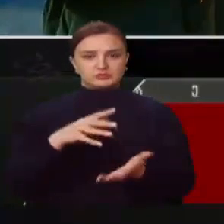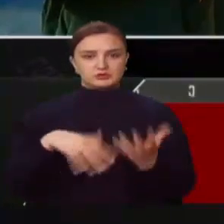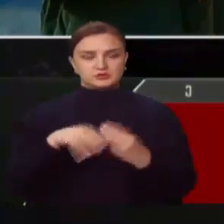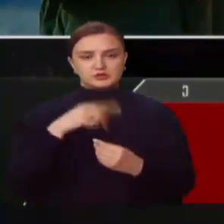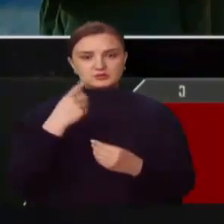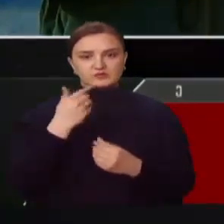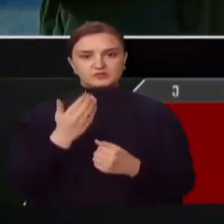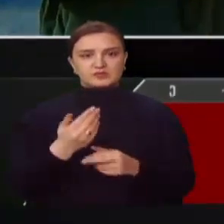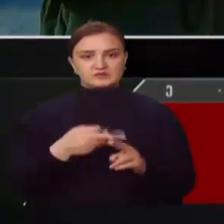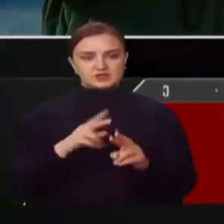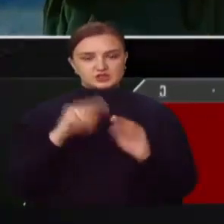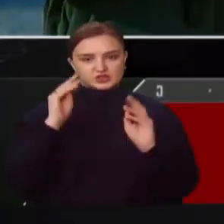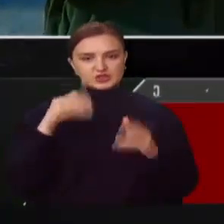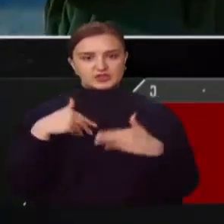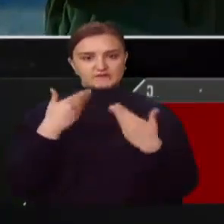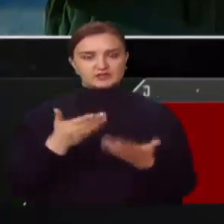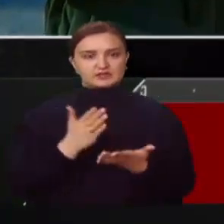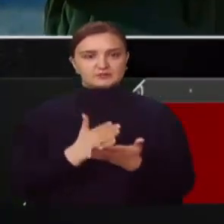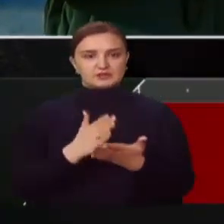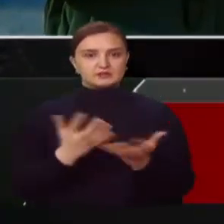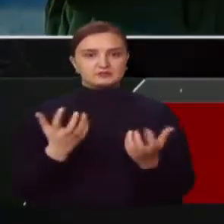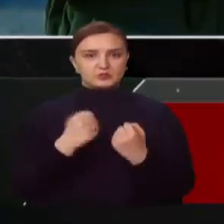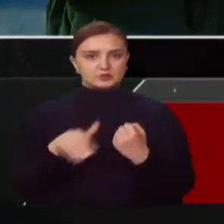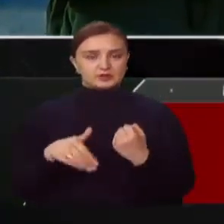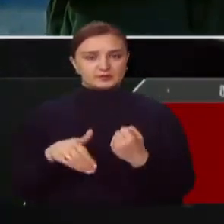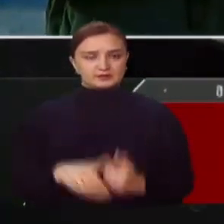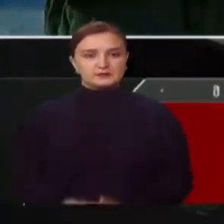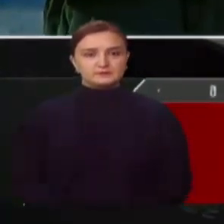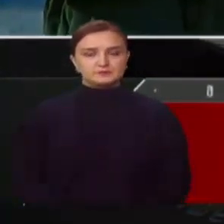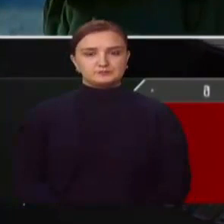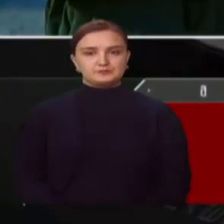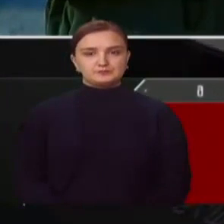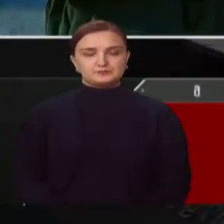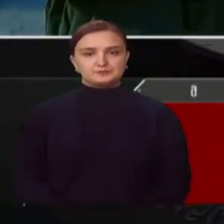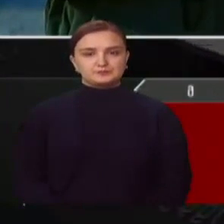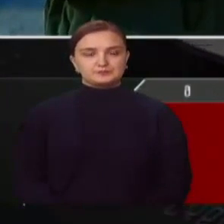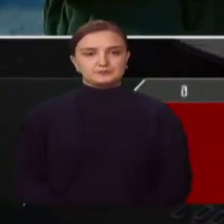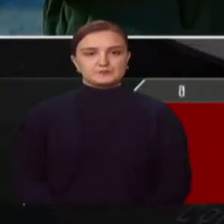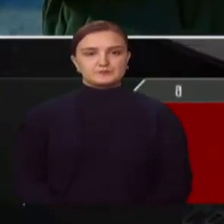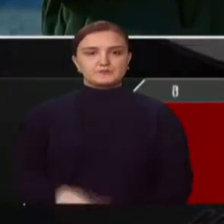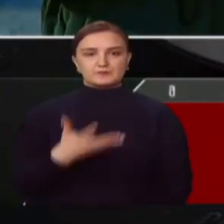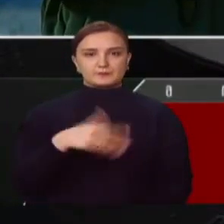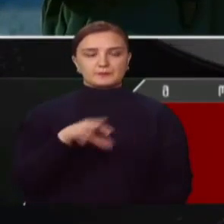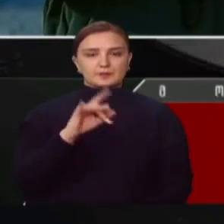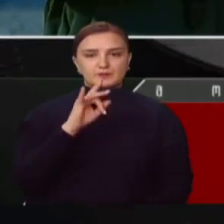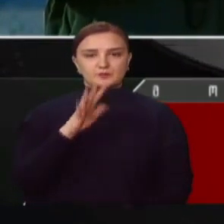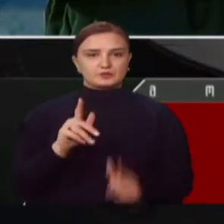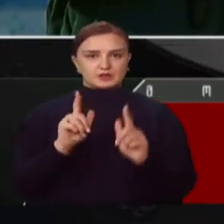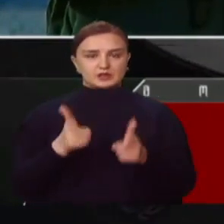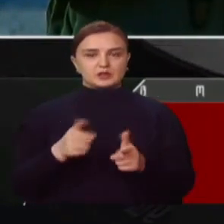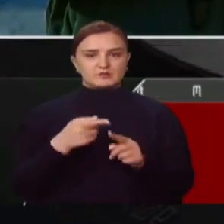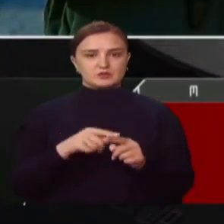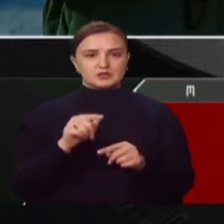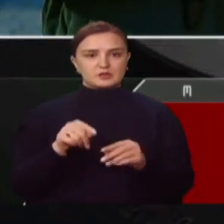აცხადებენ რომ მათთვის ეს შეთავაზებები არის მიუღებელი და მათი უმრავლესობა არ აპირებს რომ დაეთანხმოს